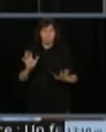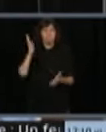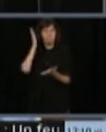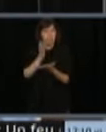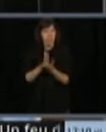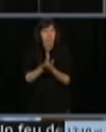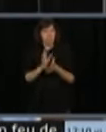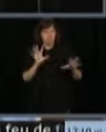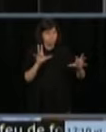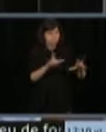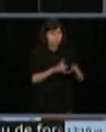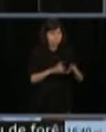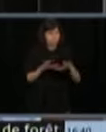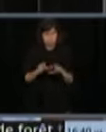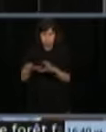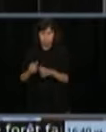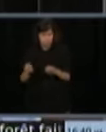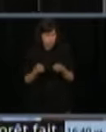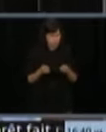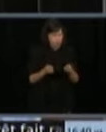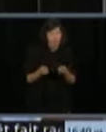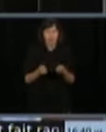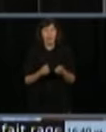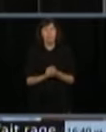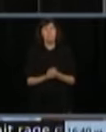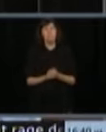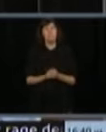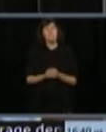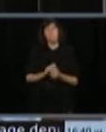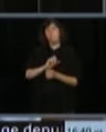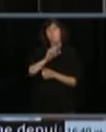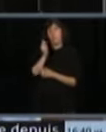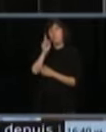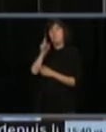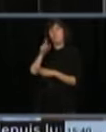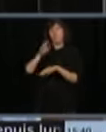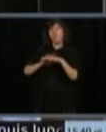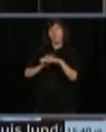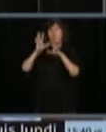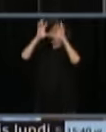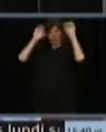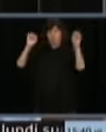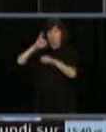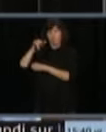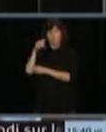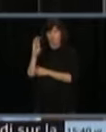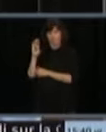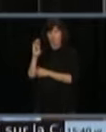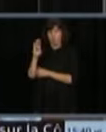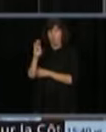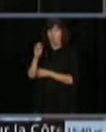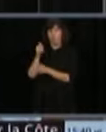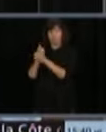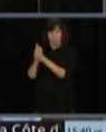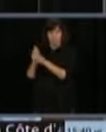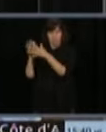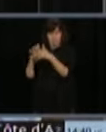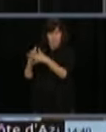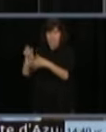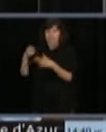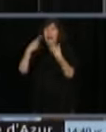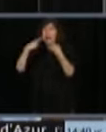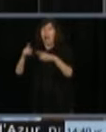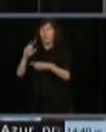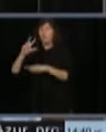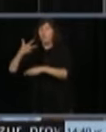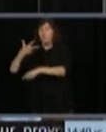Le président américain Joe Biden doit annoncer déjà la troisième dose, justement, pour les aînés. Est-ce qu'on envisage ça, nous aussi, cet automne,